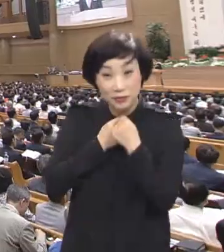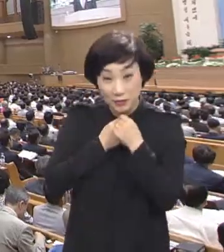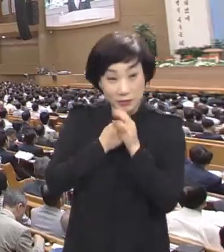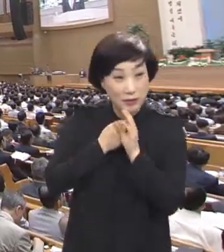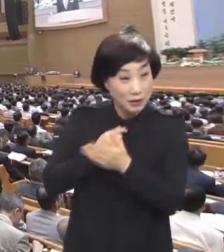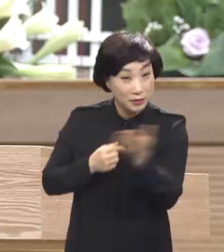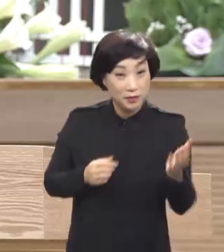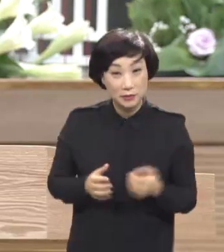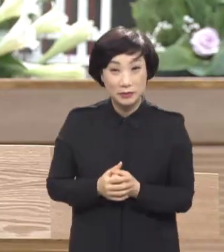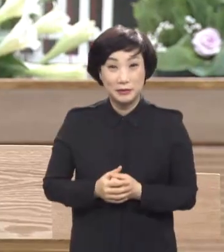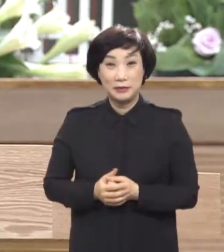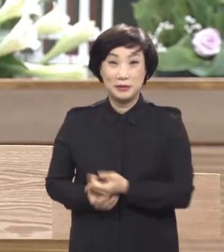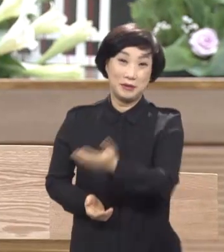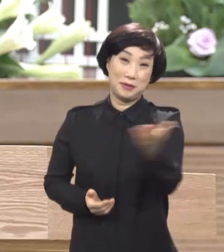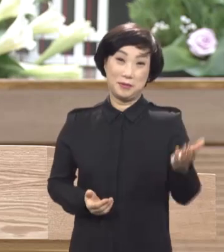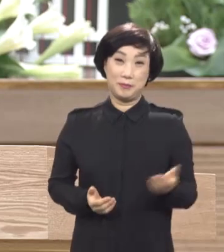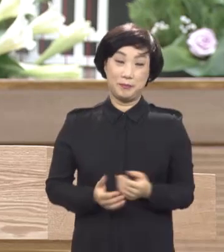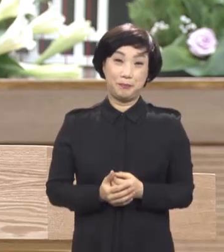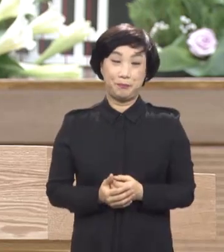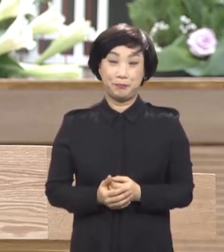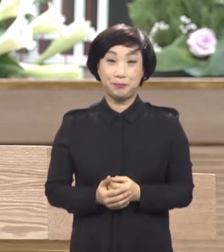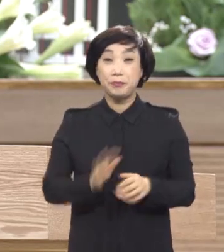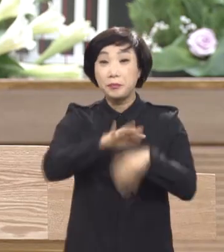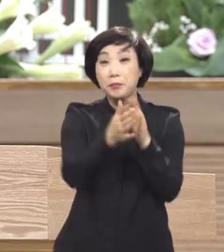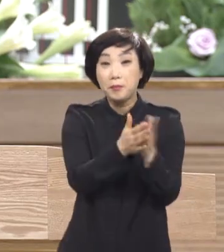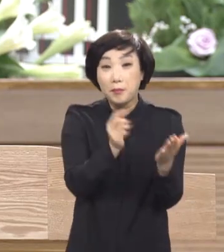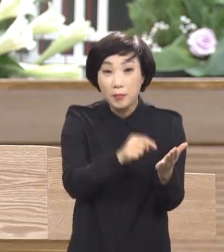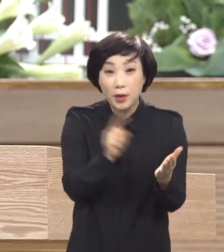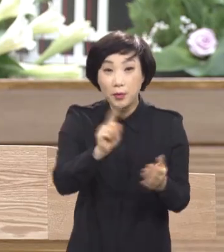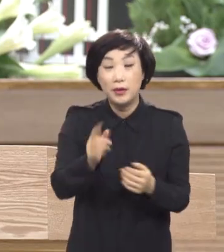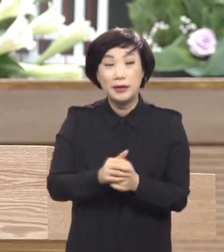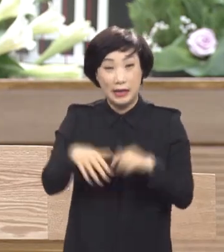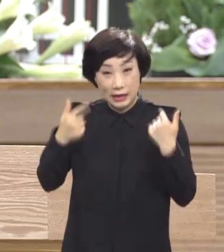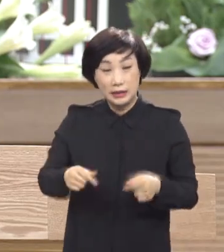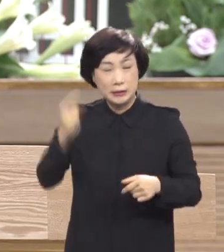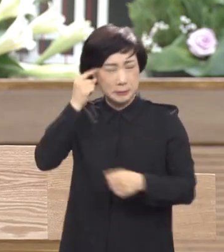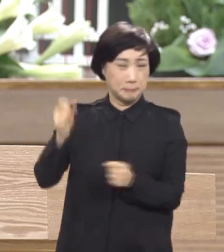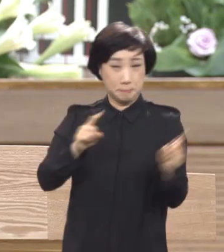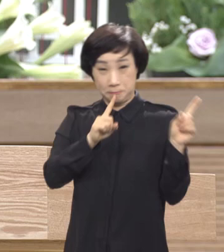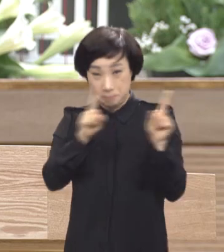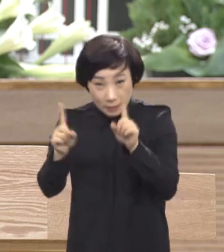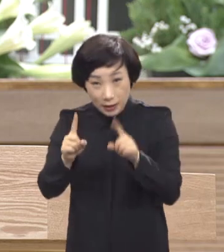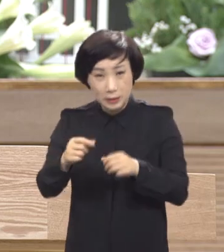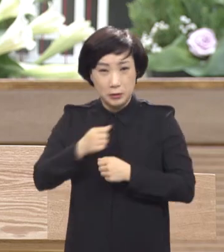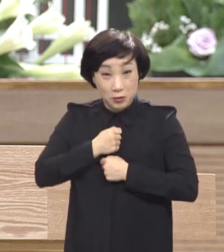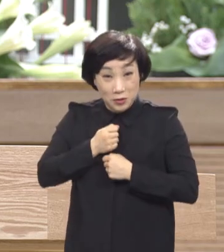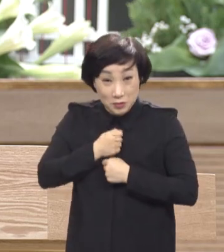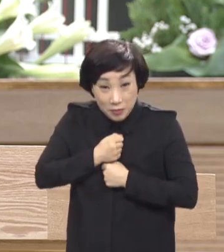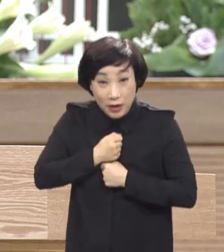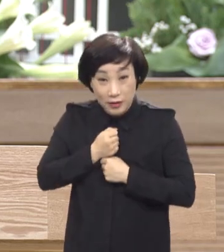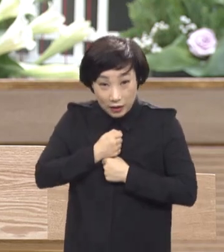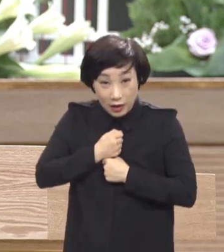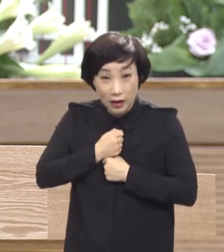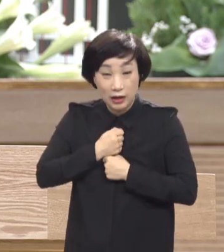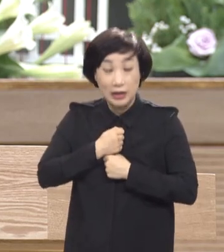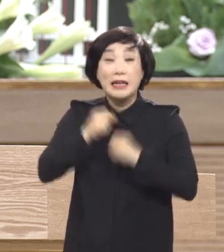여러분들이요 성경은 항상 정신 차려라 근신해라